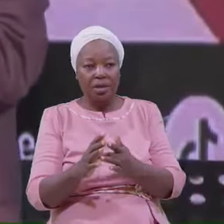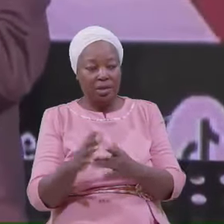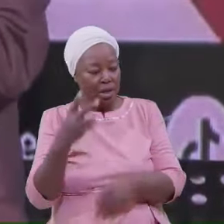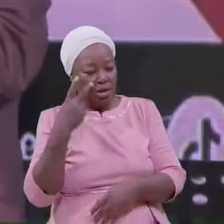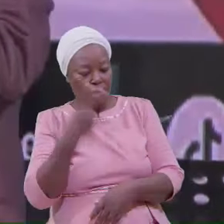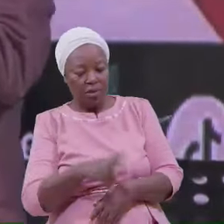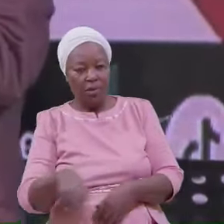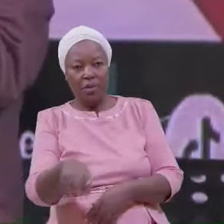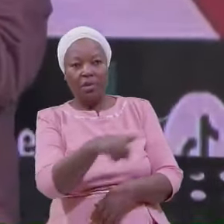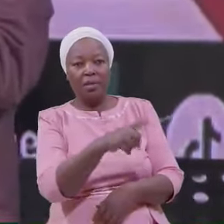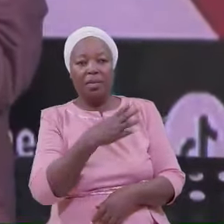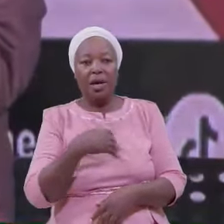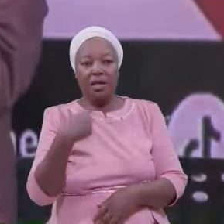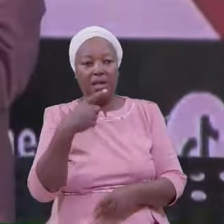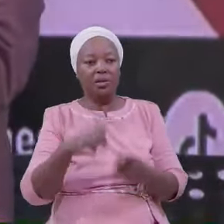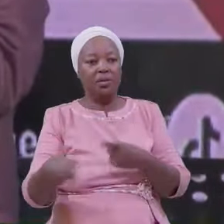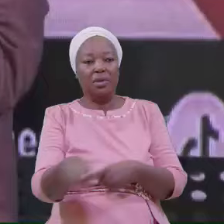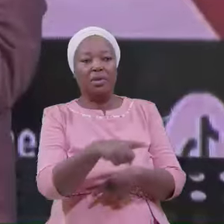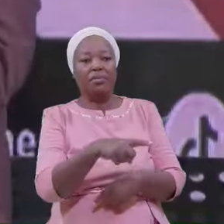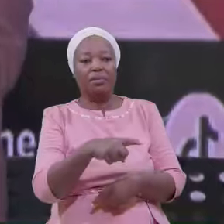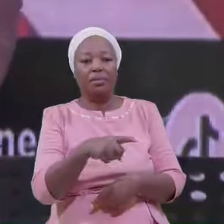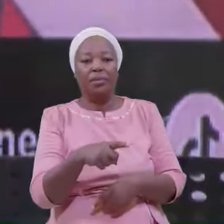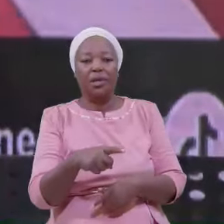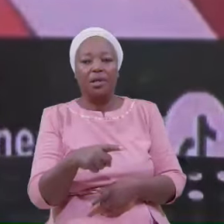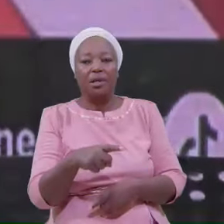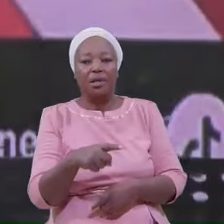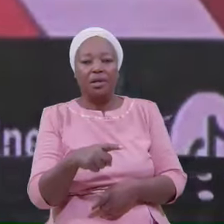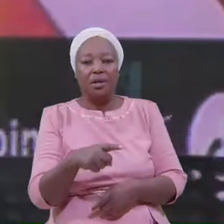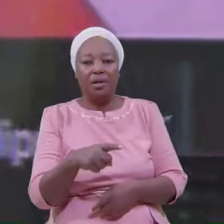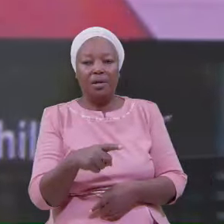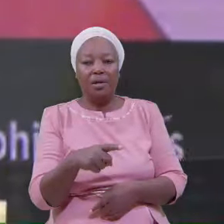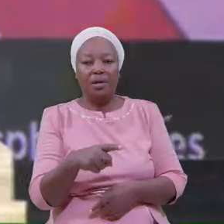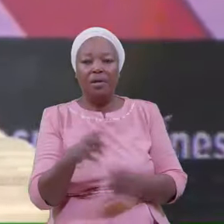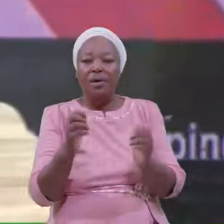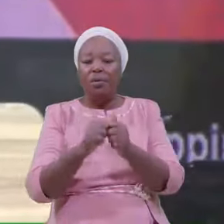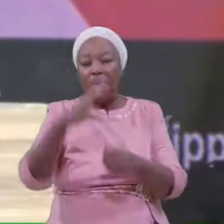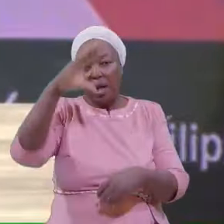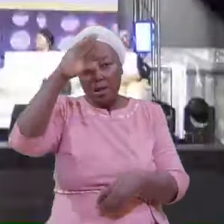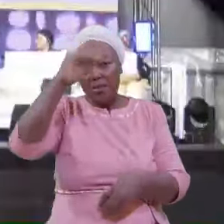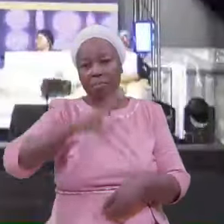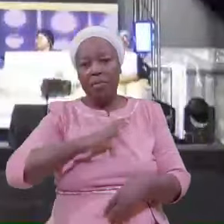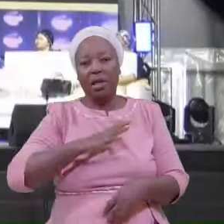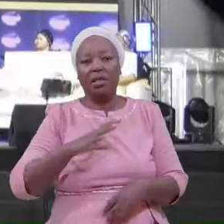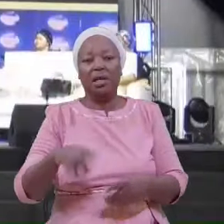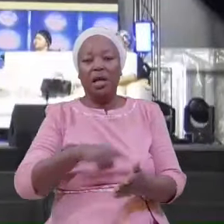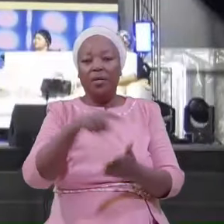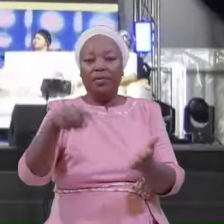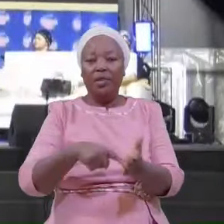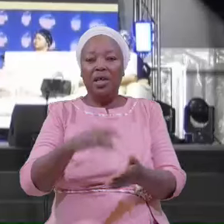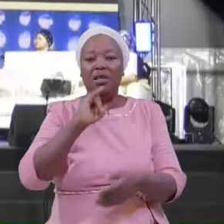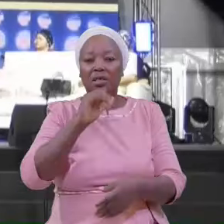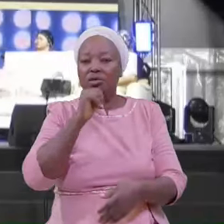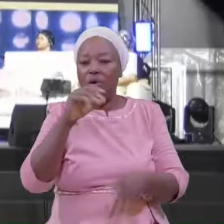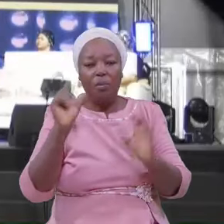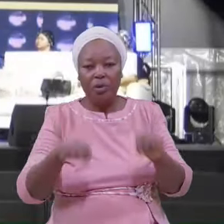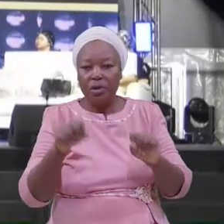and said unto them. Sinabi ng Panginoon sa kanila. With men this is impossible. Sa